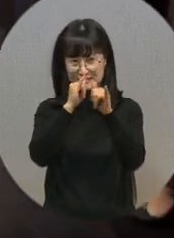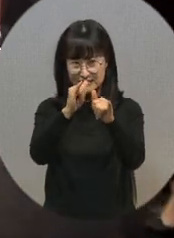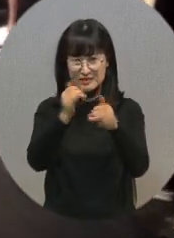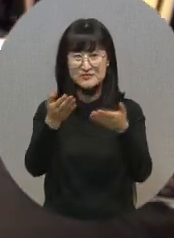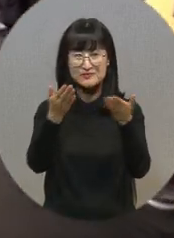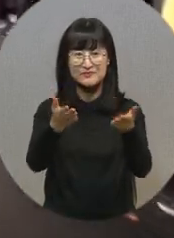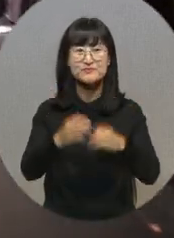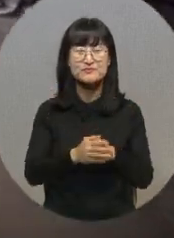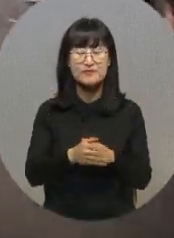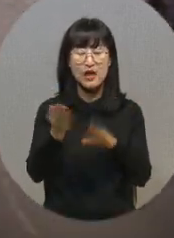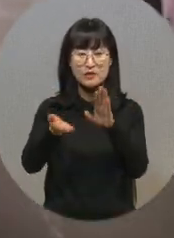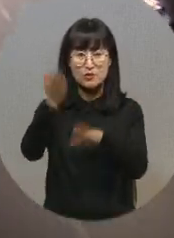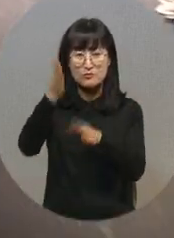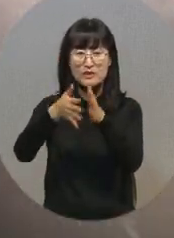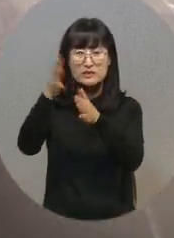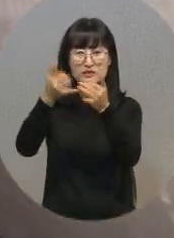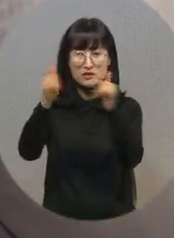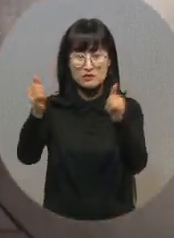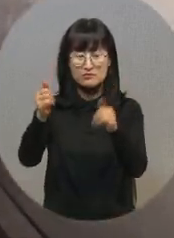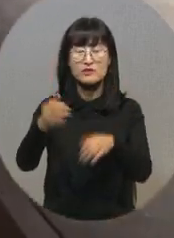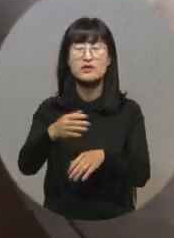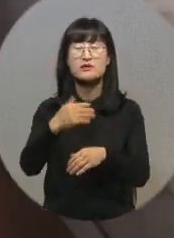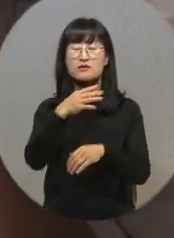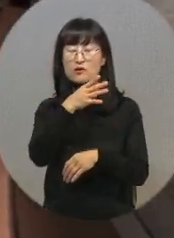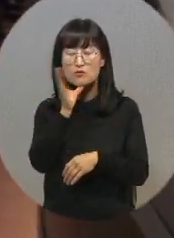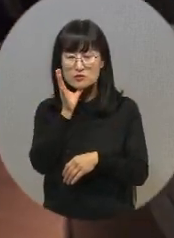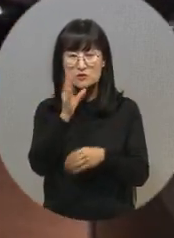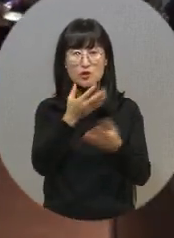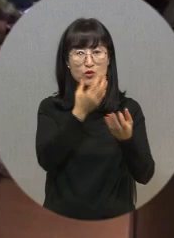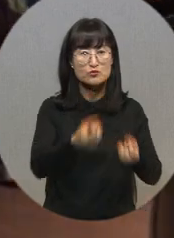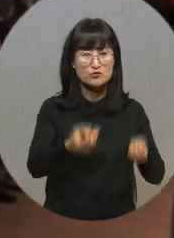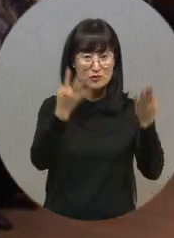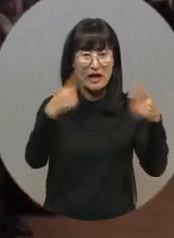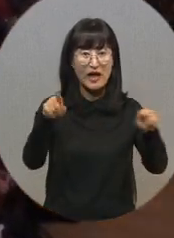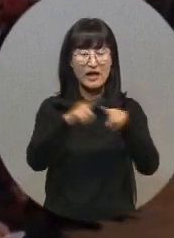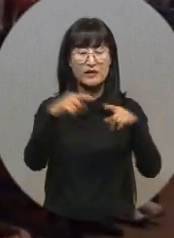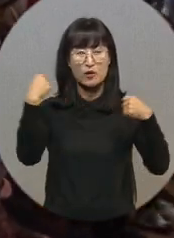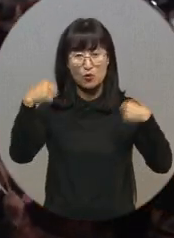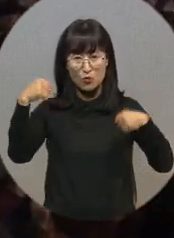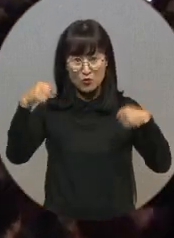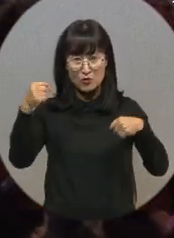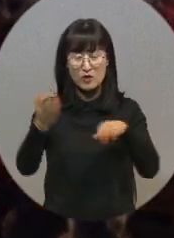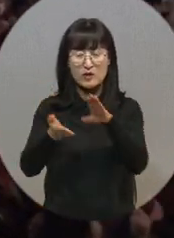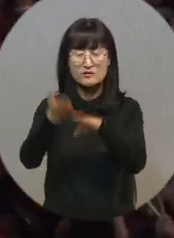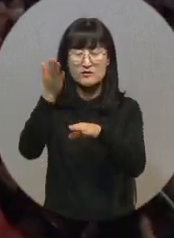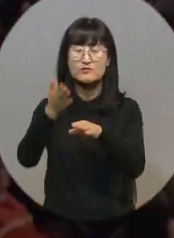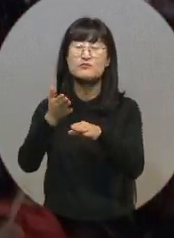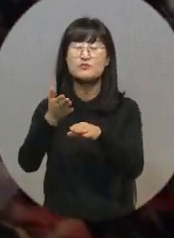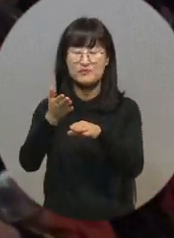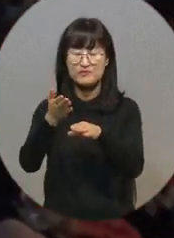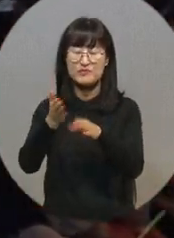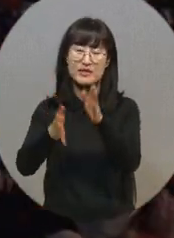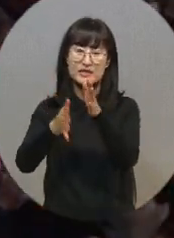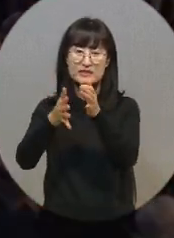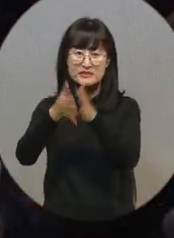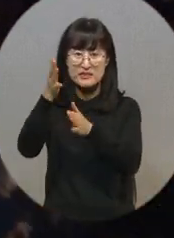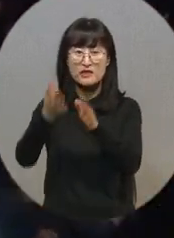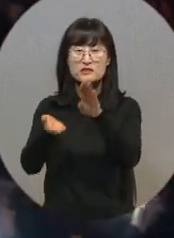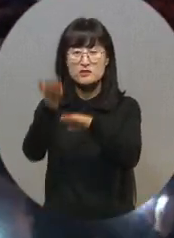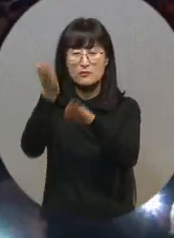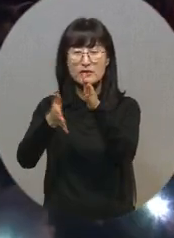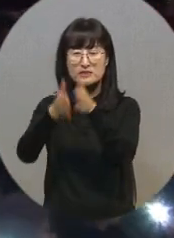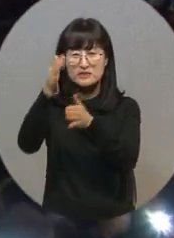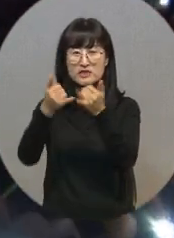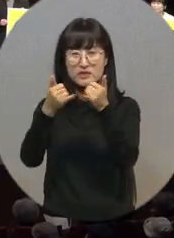선배 시민인 어르신과 축하객이 함께하는 퍼포먼스는 선배 시민의 경험을 소중히 하려는